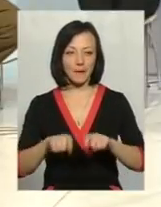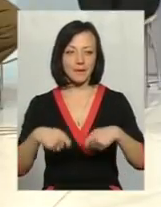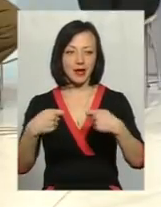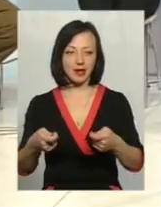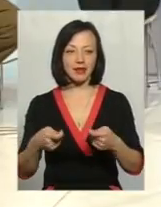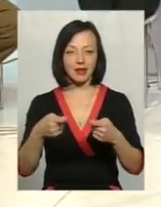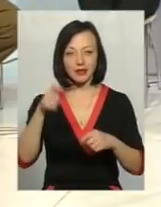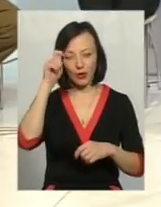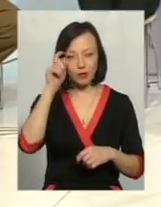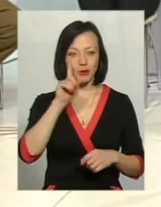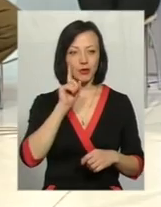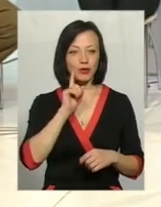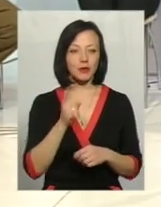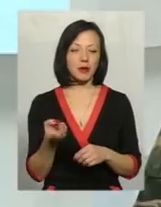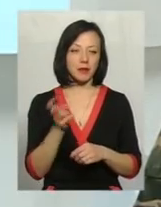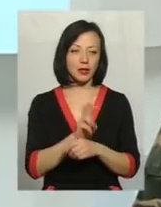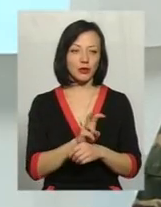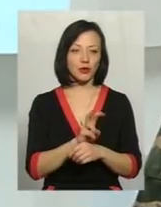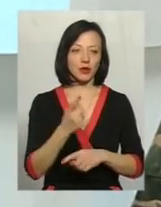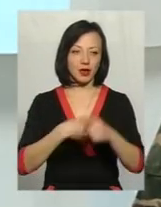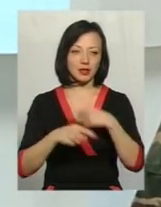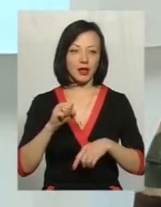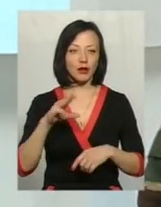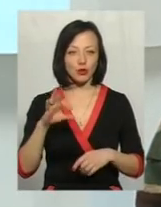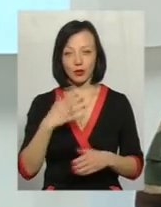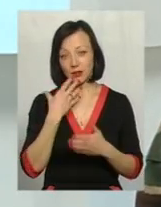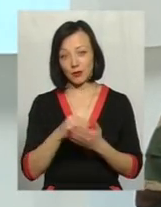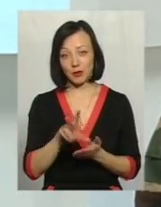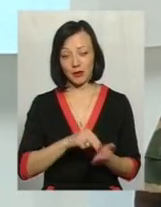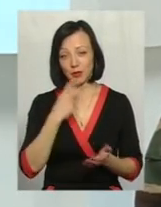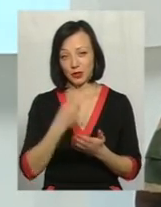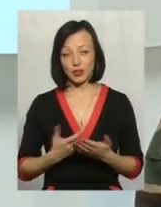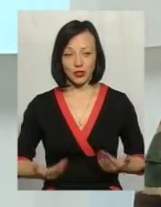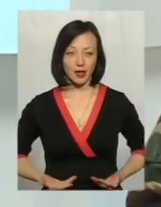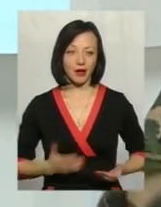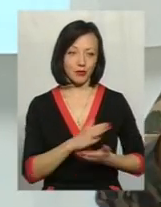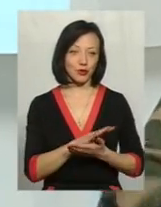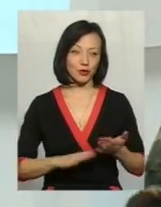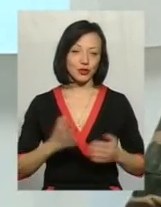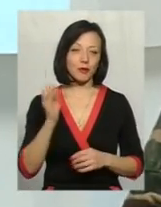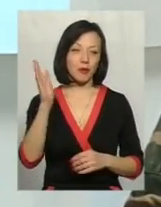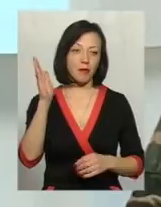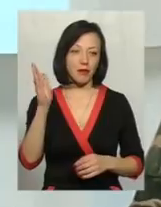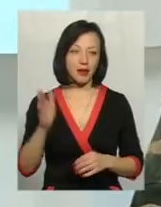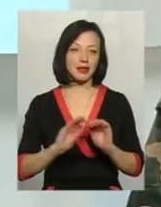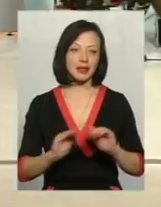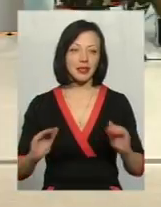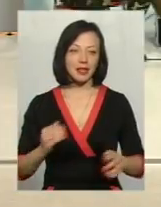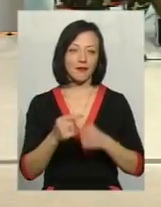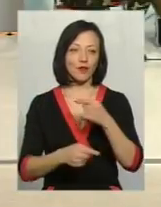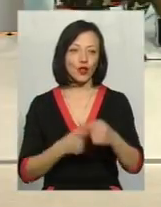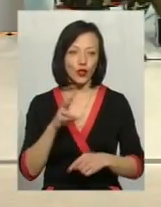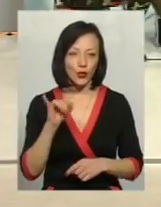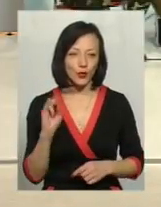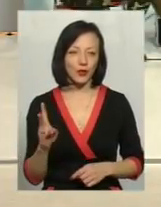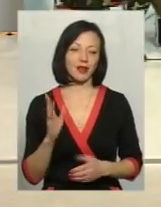тим хлопцям, молодим хлопцям, які приходять за то, на своєму прикладі показати, що життя продовжується, ще попереду і діти, і внуки, і буде